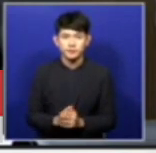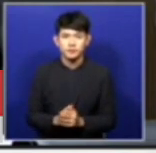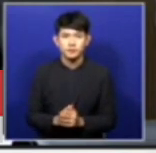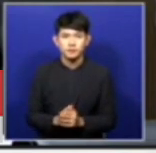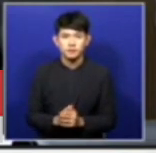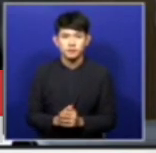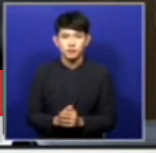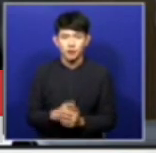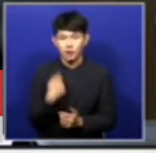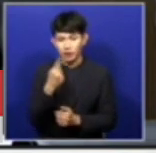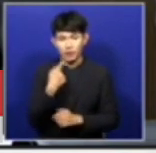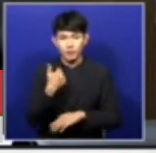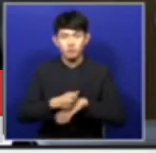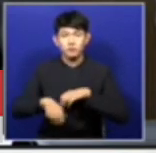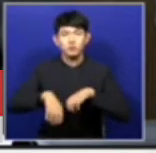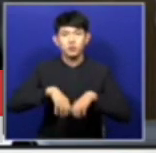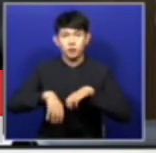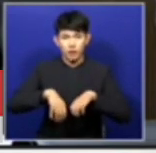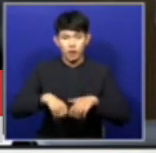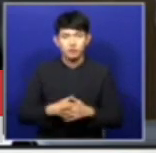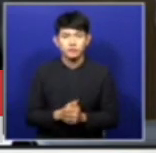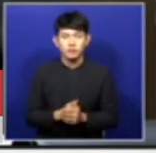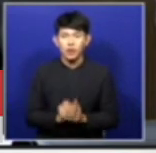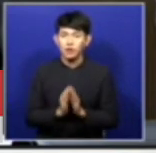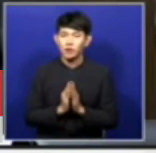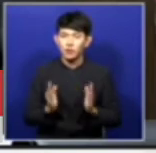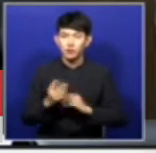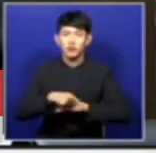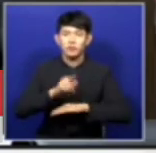ฝ่ายผู้บริหารต้องกราบขอบคุณท่านประธ